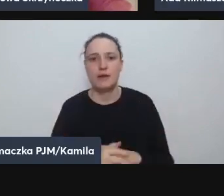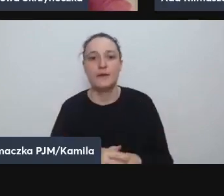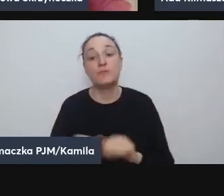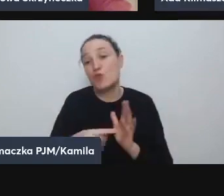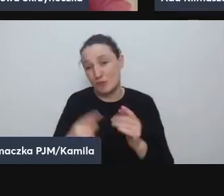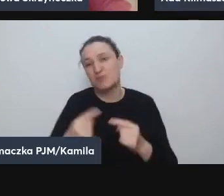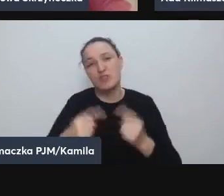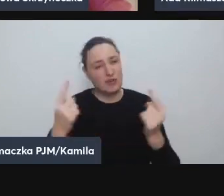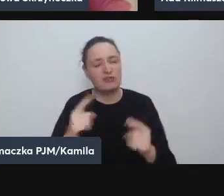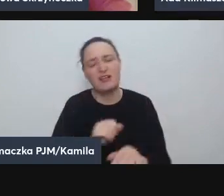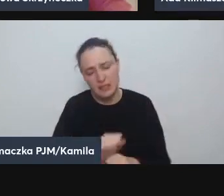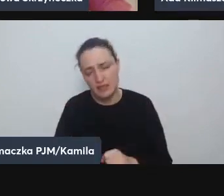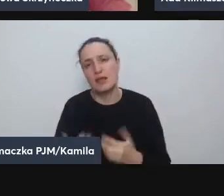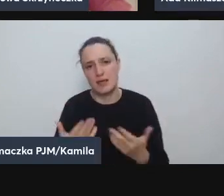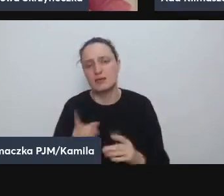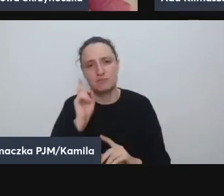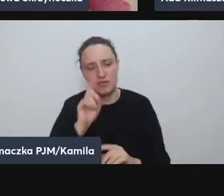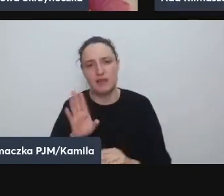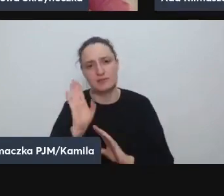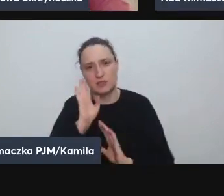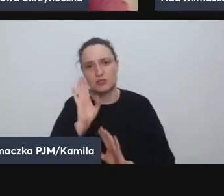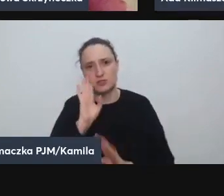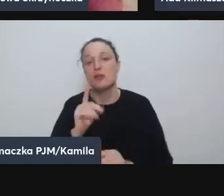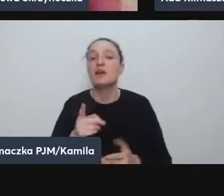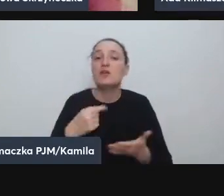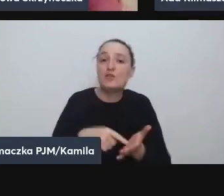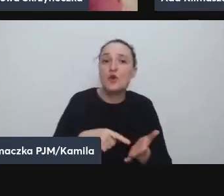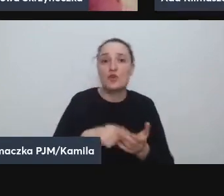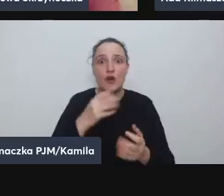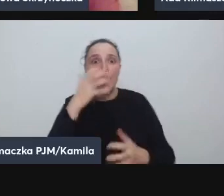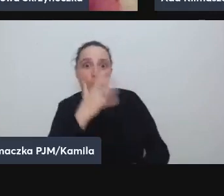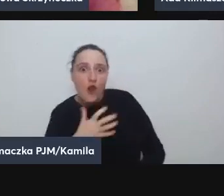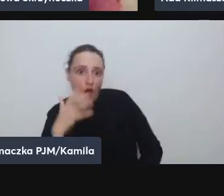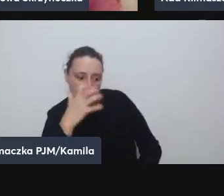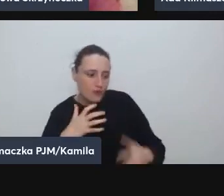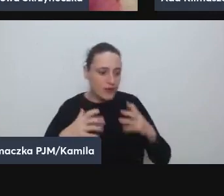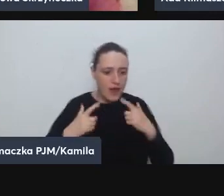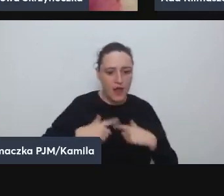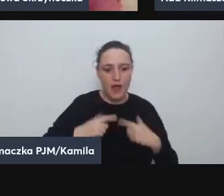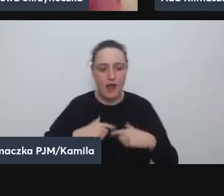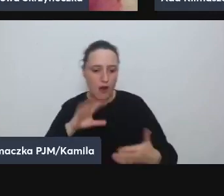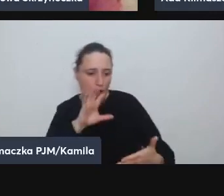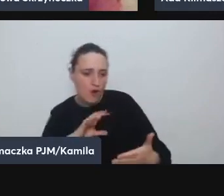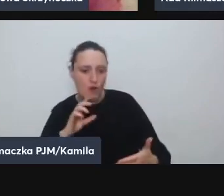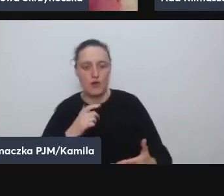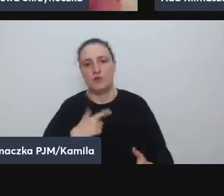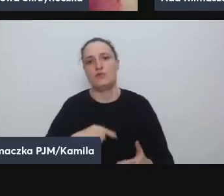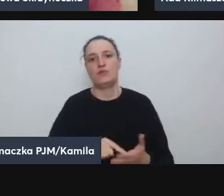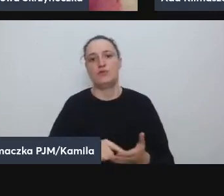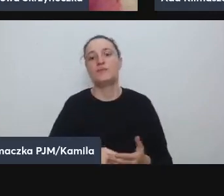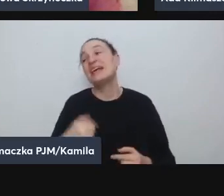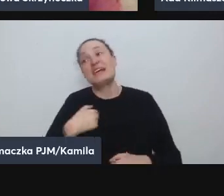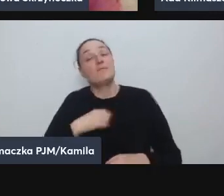nadal i też znowu takie oswajanie, żeby oglądać. Ja też w ogóle trochę taki mam też może styl,